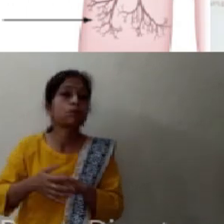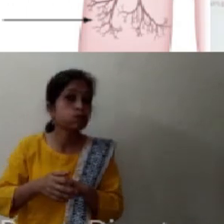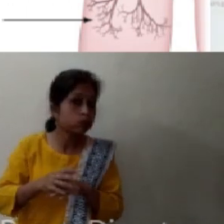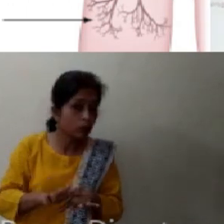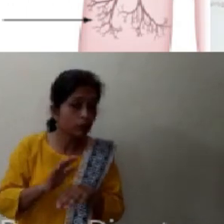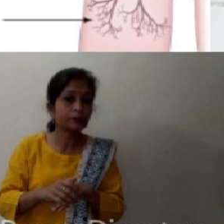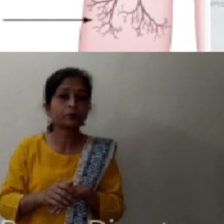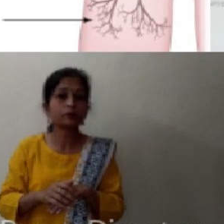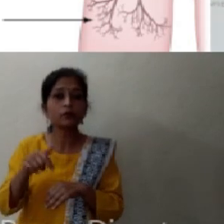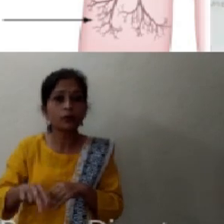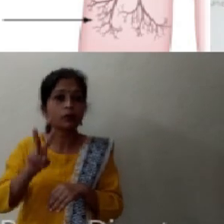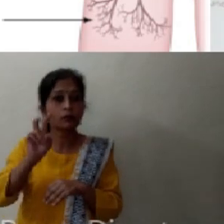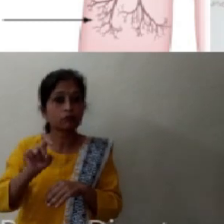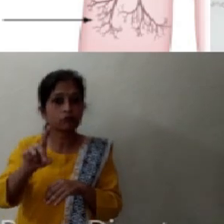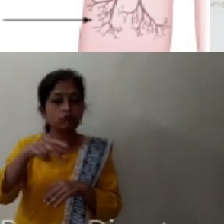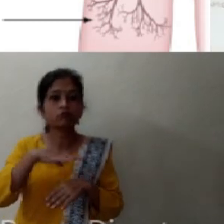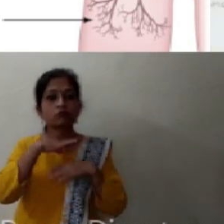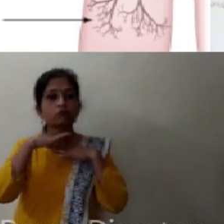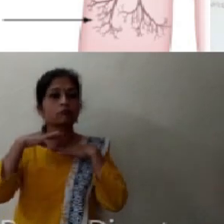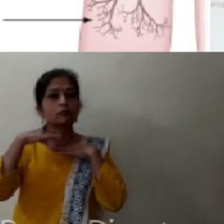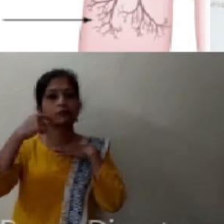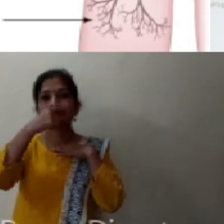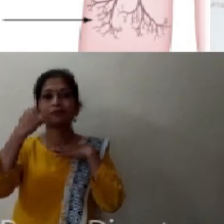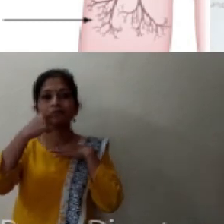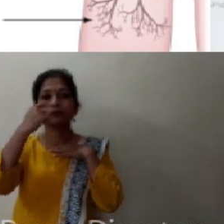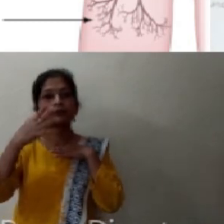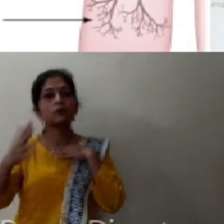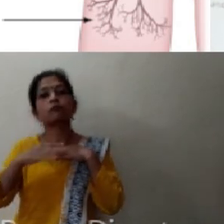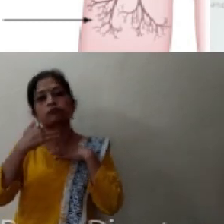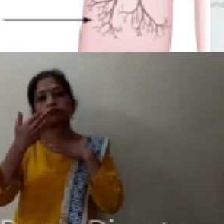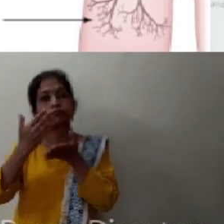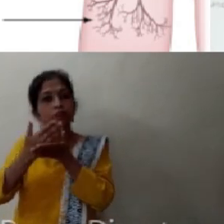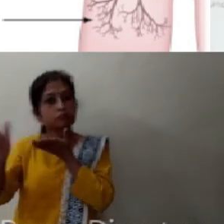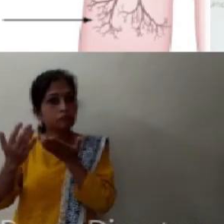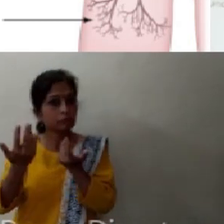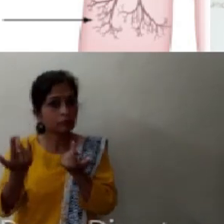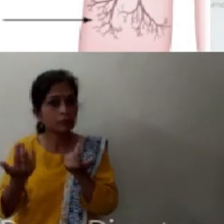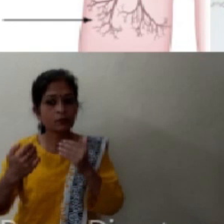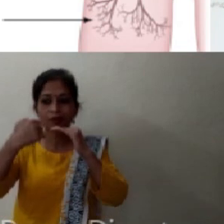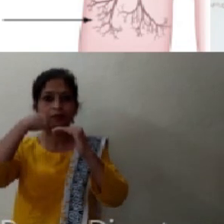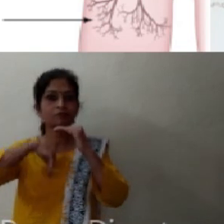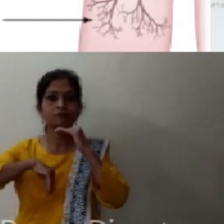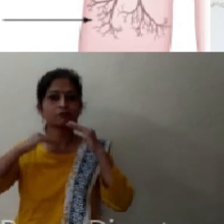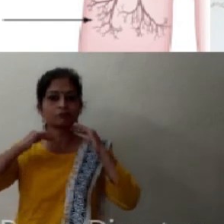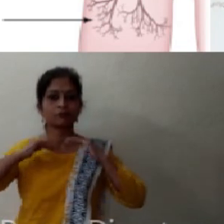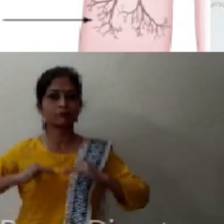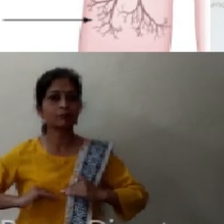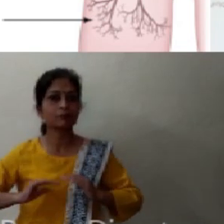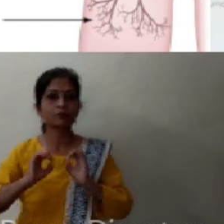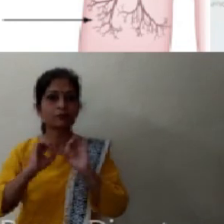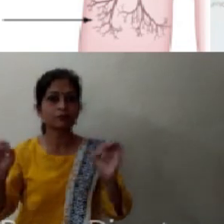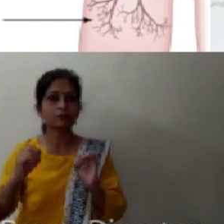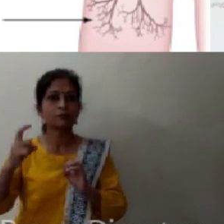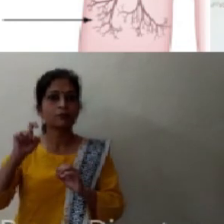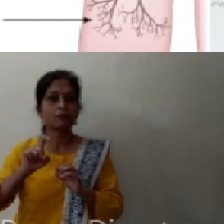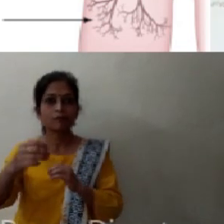विषाणु मुंह के अंदर या अपर रेस्पिरेटरी ट्रैक्ट में ही दम तोड़ देता है, और नीचे लोअर रेस्पिरेटरी ट्रैक्ट में संक्रमण नहीं करता, और सांस